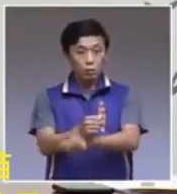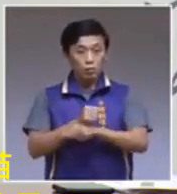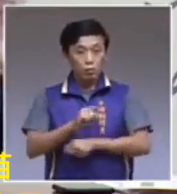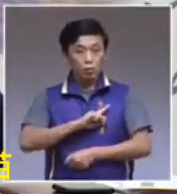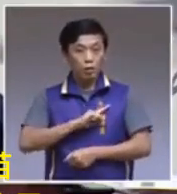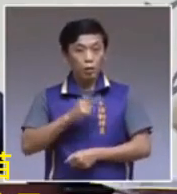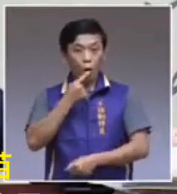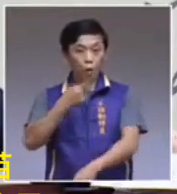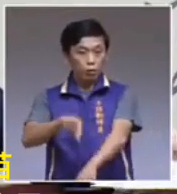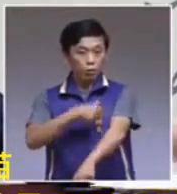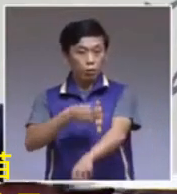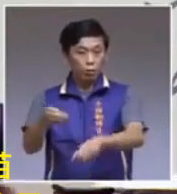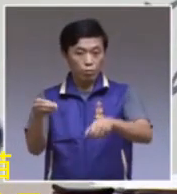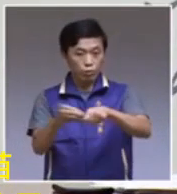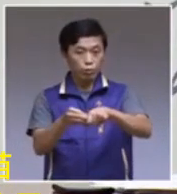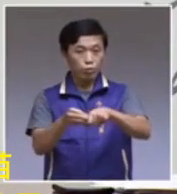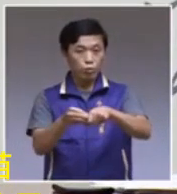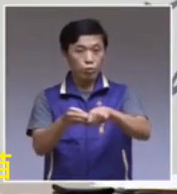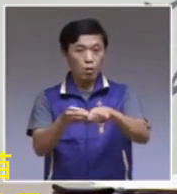的问题。那